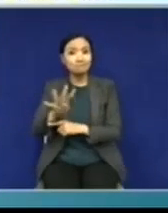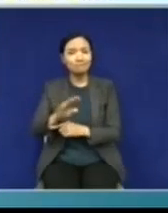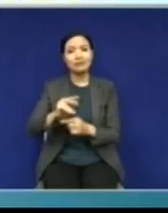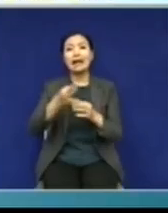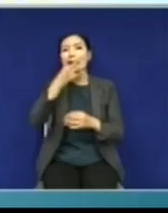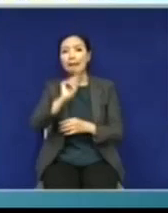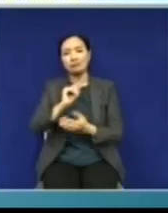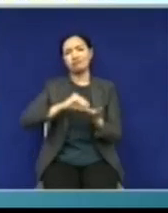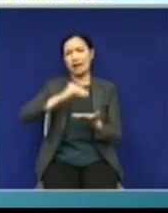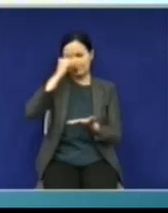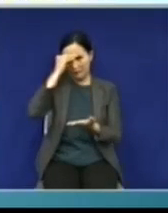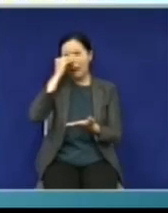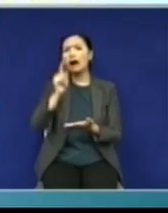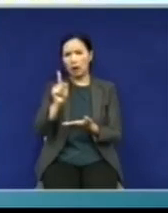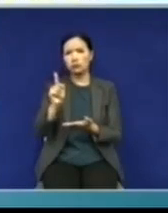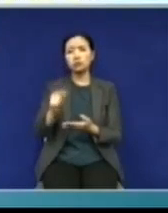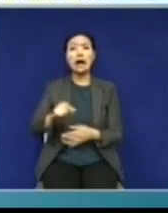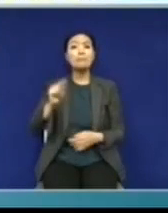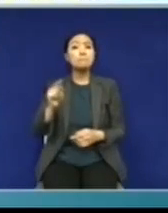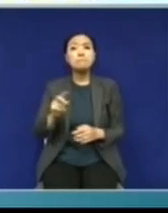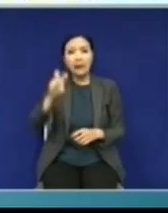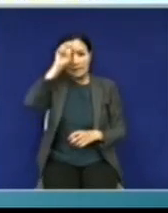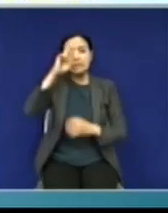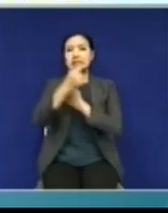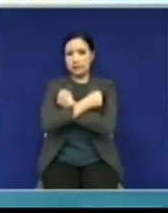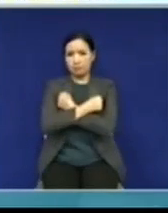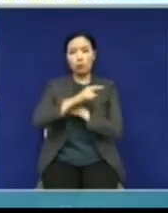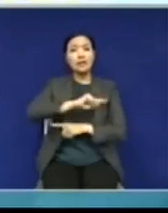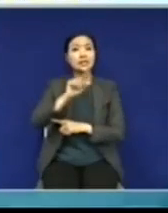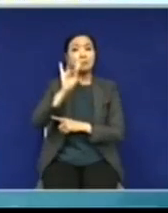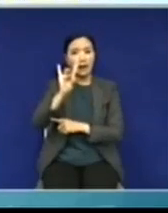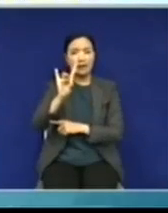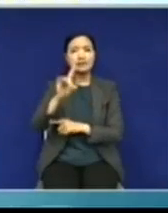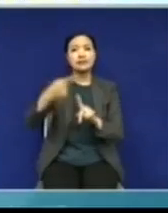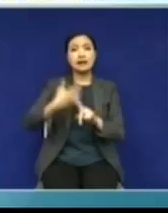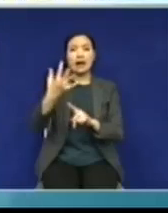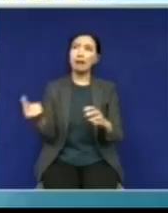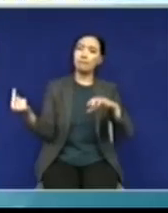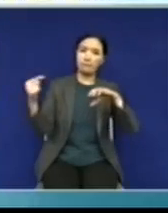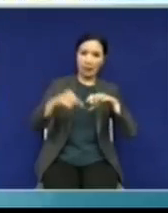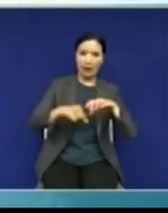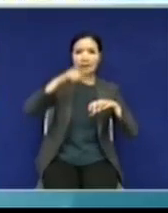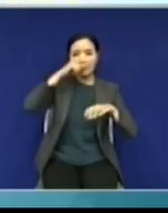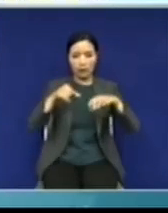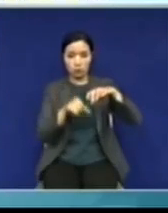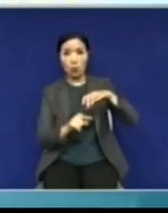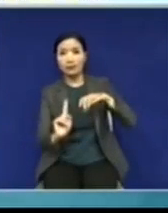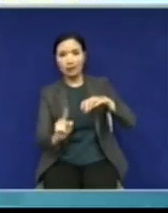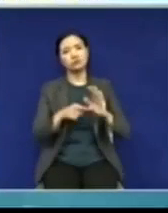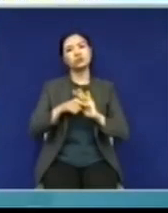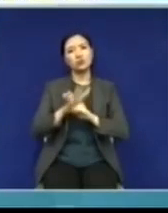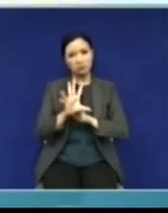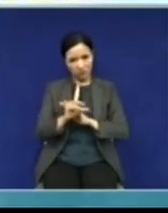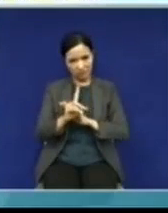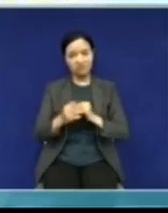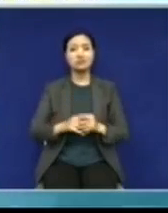าเดินทางกลับจากประเทศอียิปต์เมื่อวันที่8พฤษภาคมและเข้าพักในสเตทควอรันทีนที่จังหวัดชลบุรีค่ะ